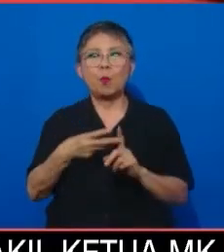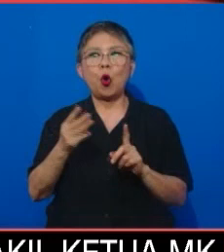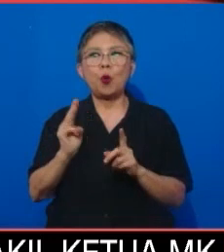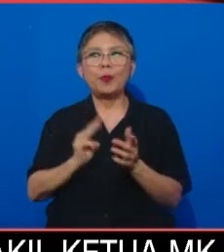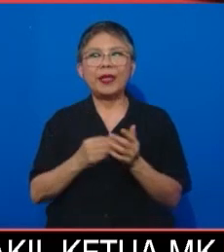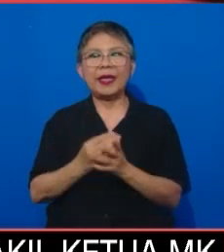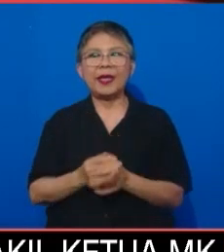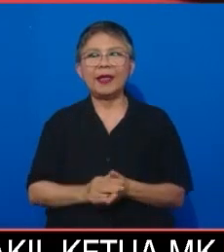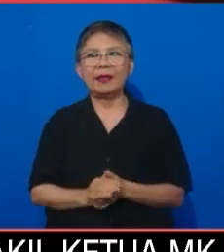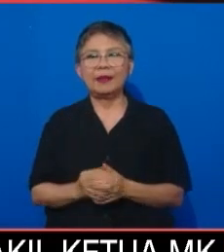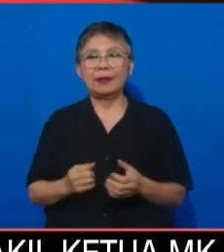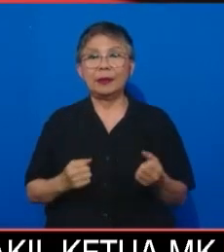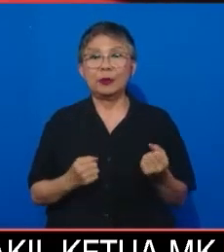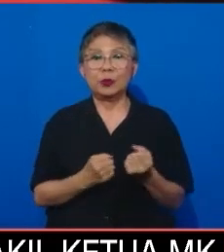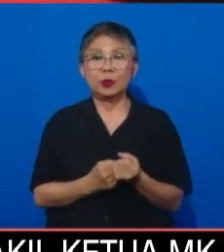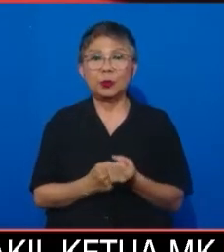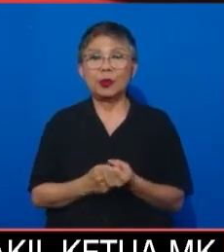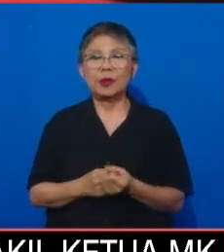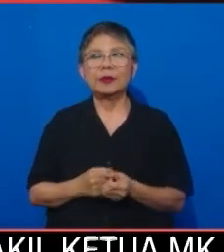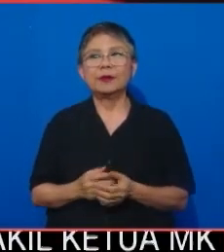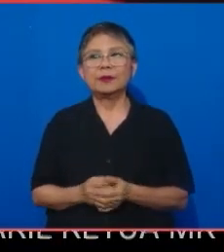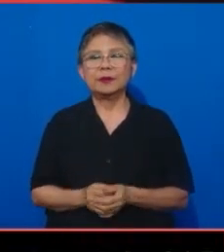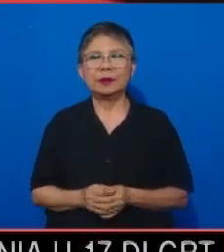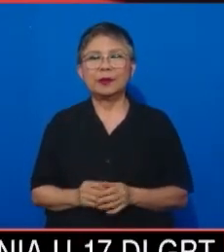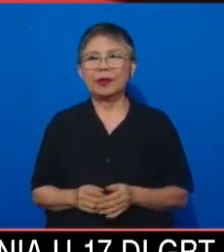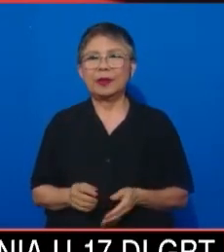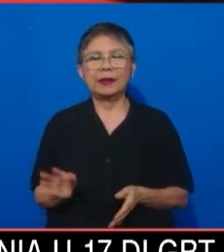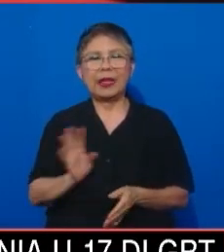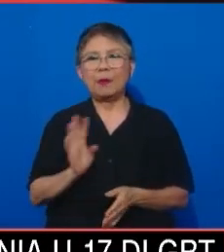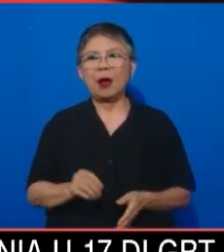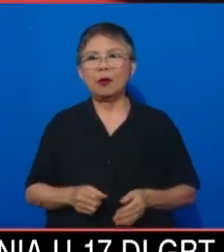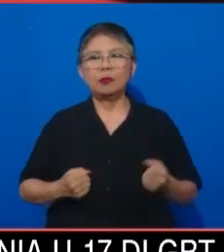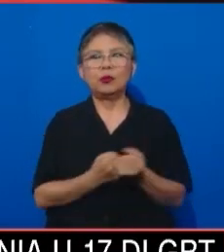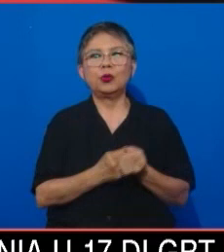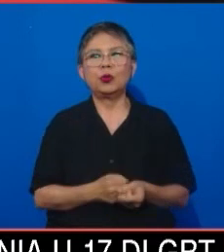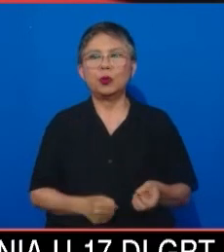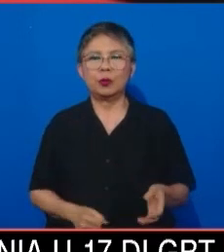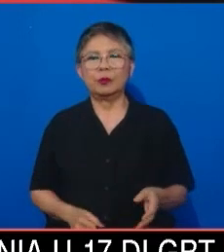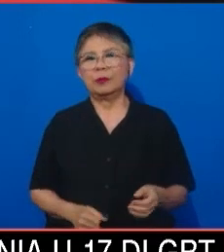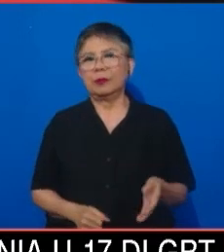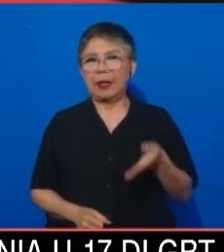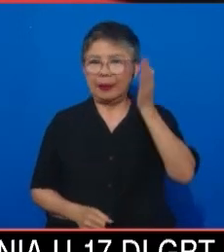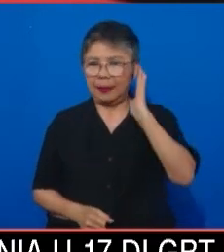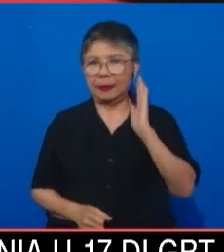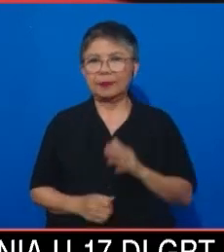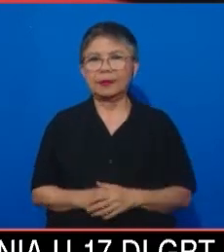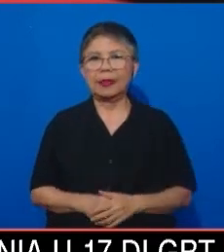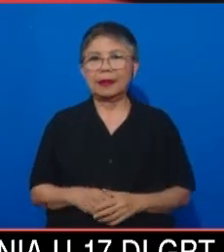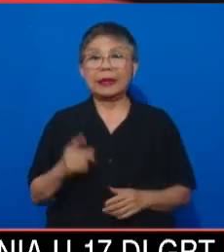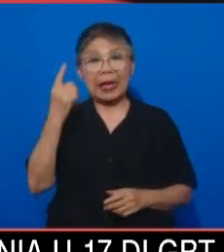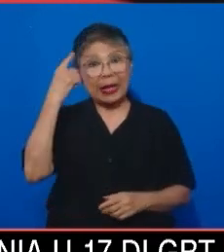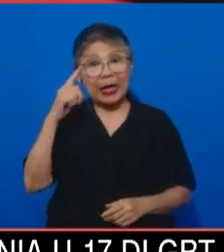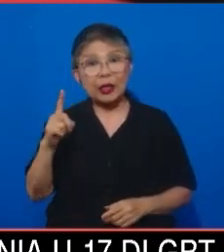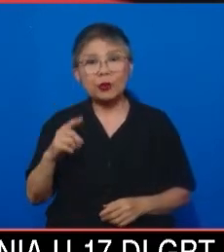selain Ganjar Mahfud saat Pilpres 2024, maka Bobi melakukan politik pembangkangan. Maka dari